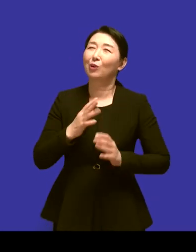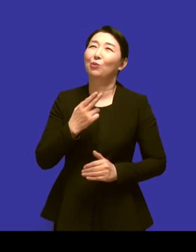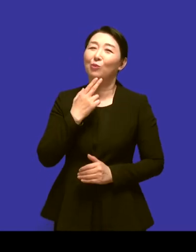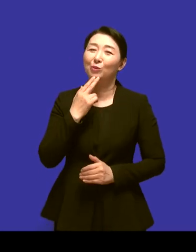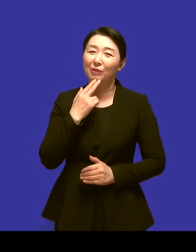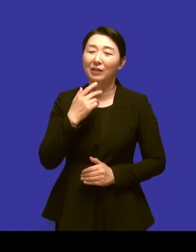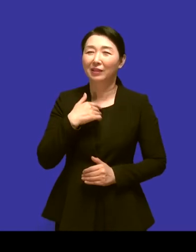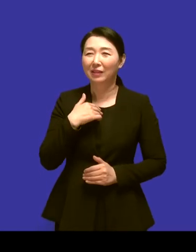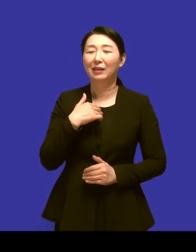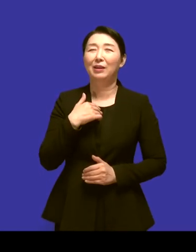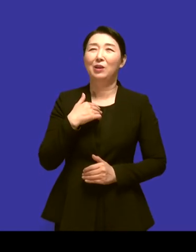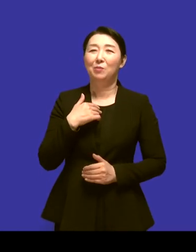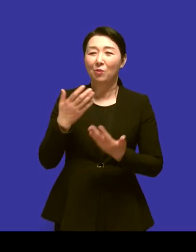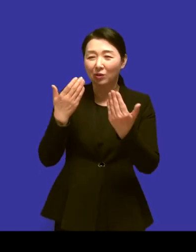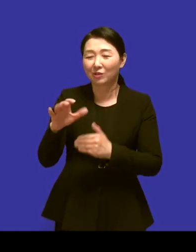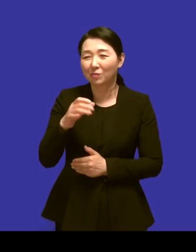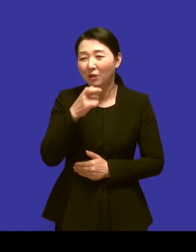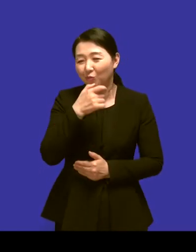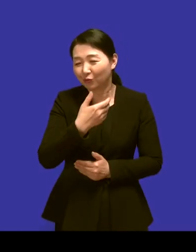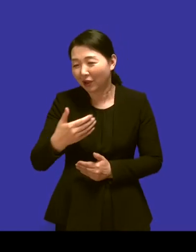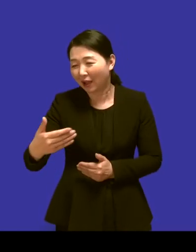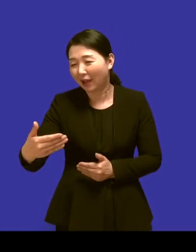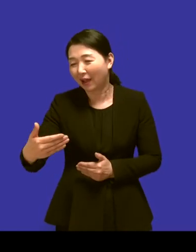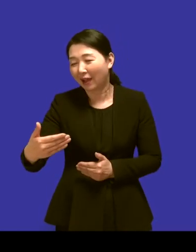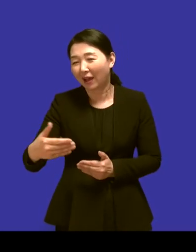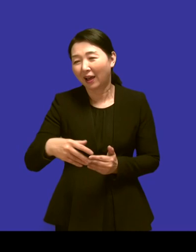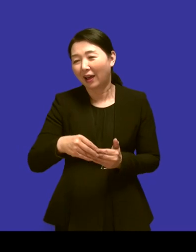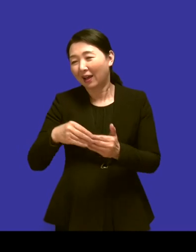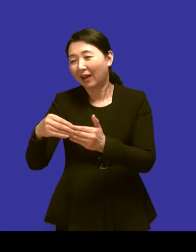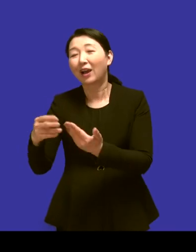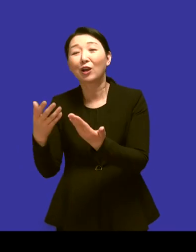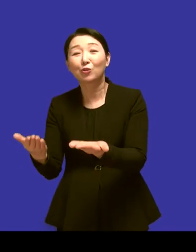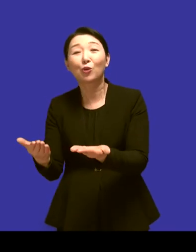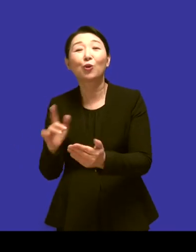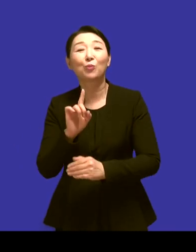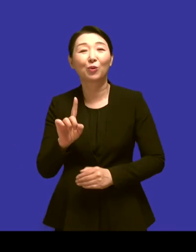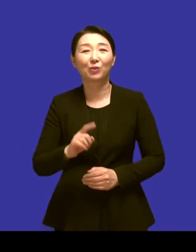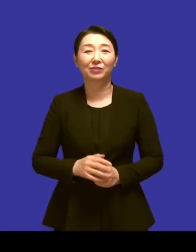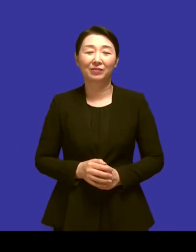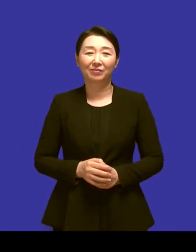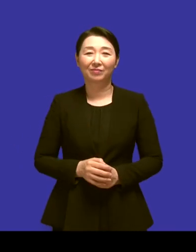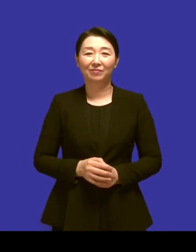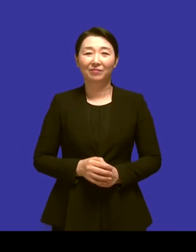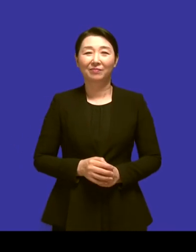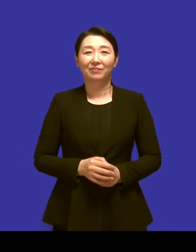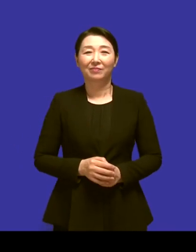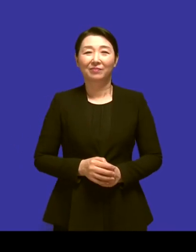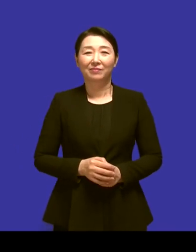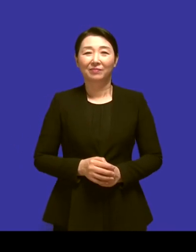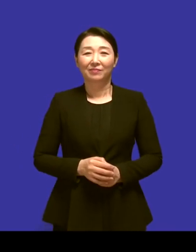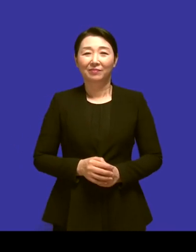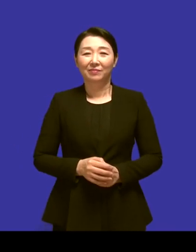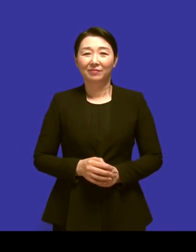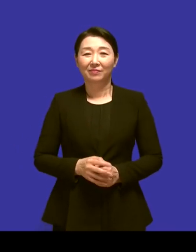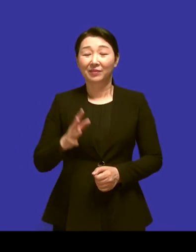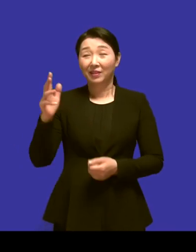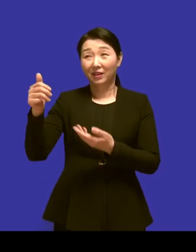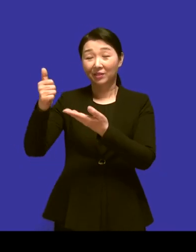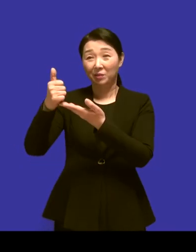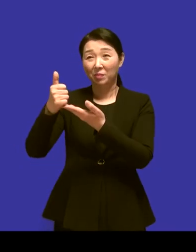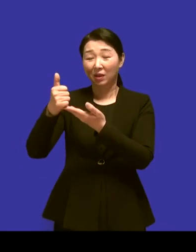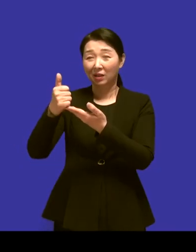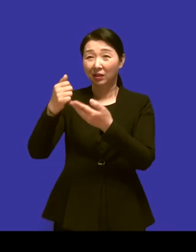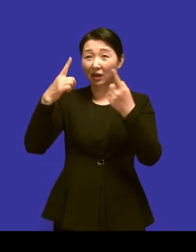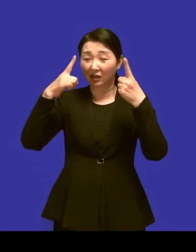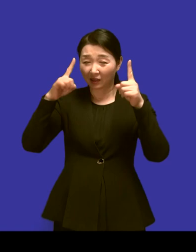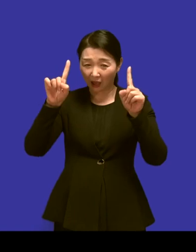제가 쉴만한 물가로 가서 쉴 겁니다, 하나님 이러면서. 근데 이제 막 뭔가 하나님께 입시라는 거를 이렇게 기도를